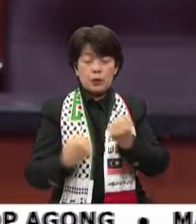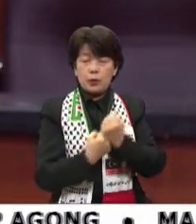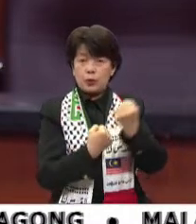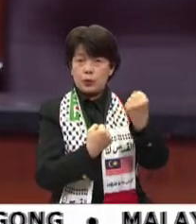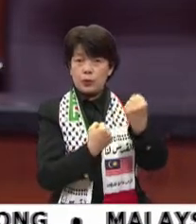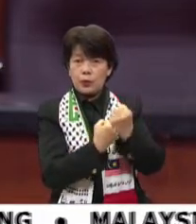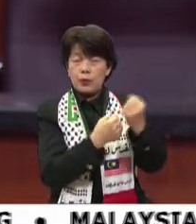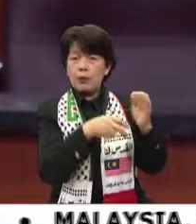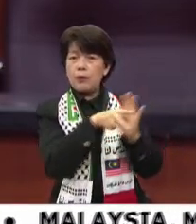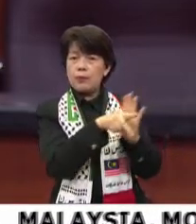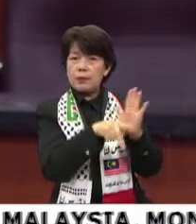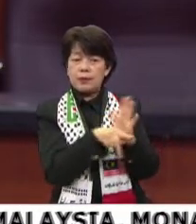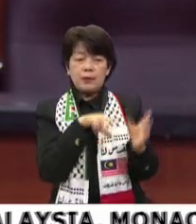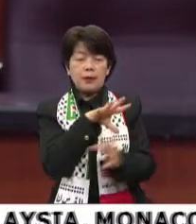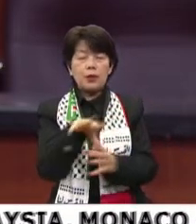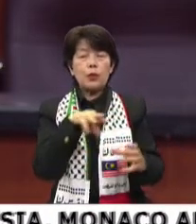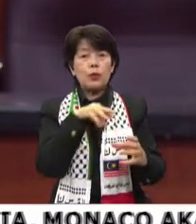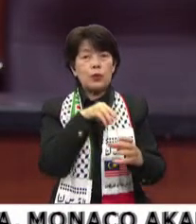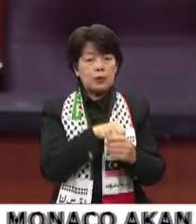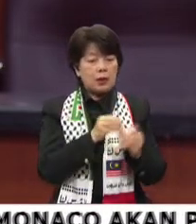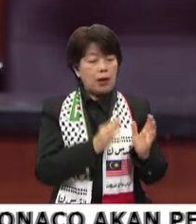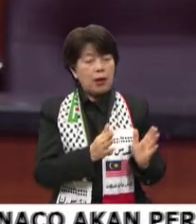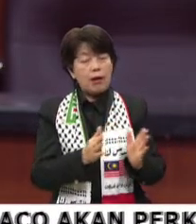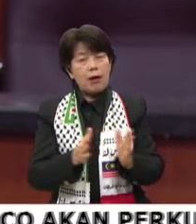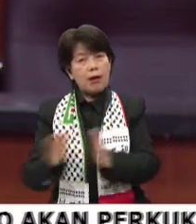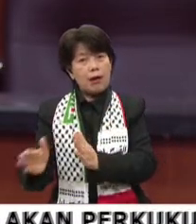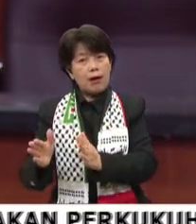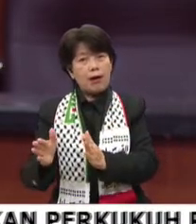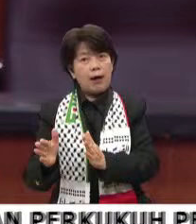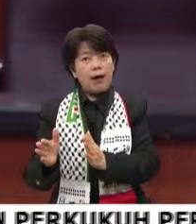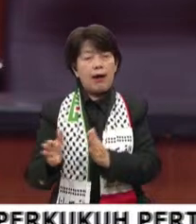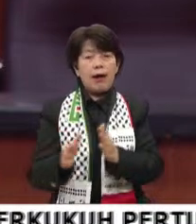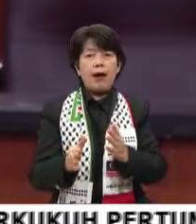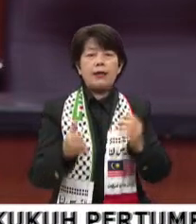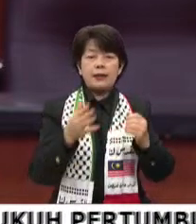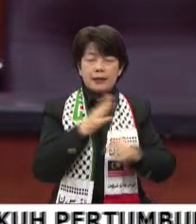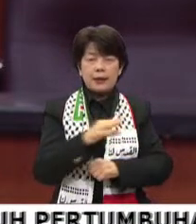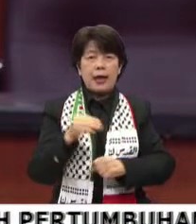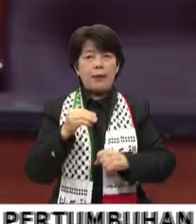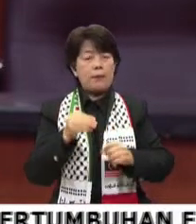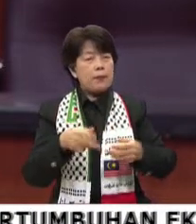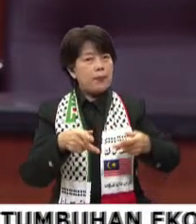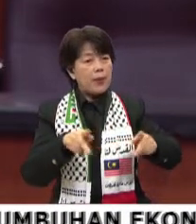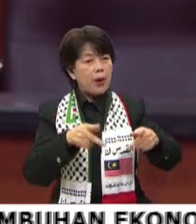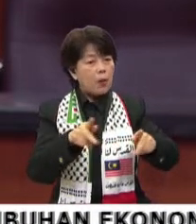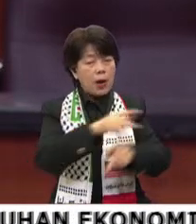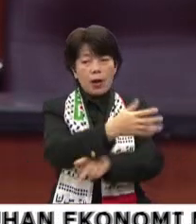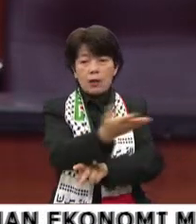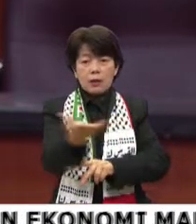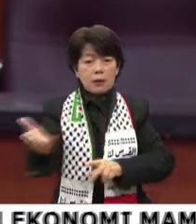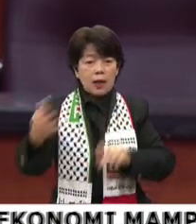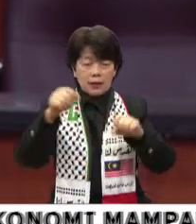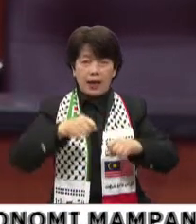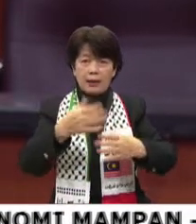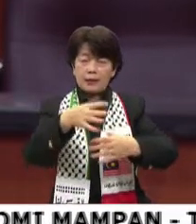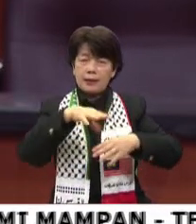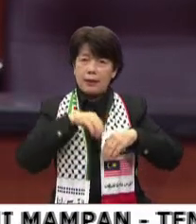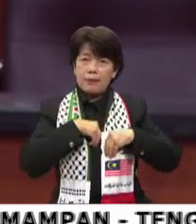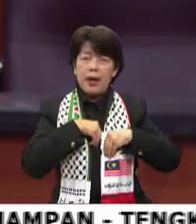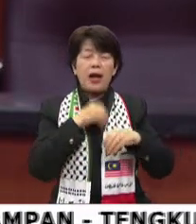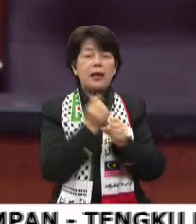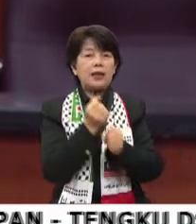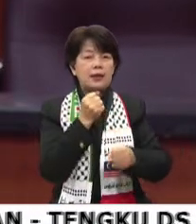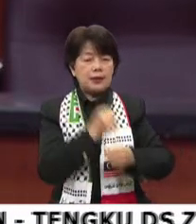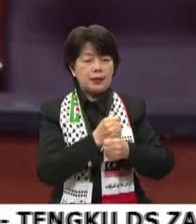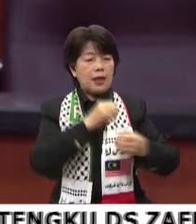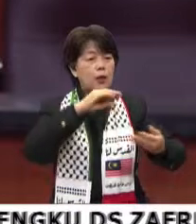saksama inklusif dan teratur yang memberi penekanan kepada peluang mendapat kerja yang wajar untuk semua penglibatan